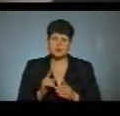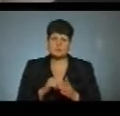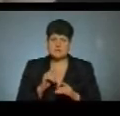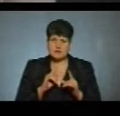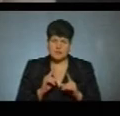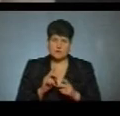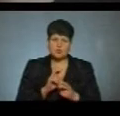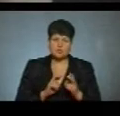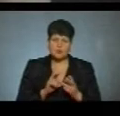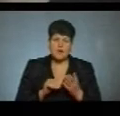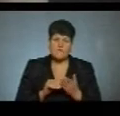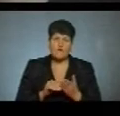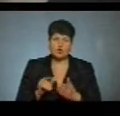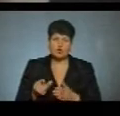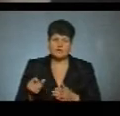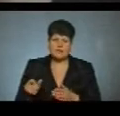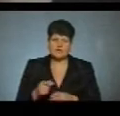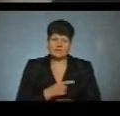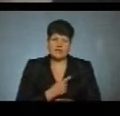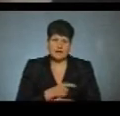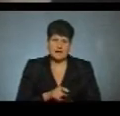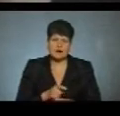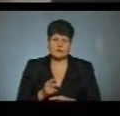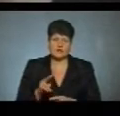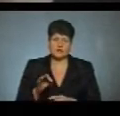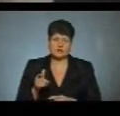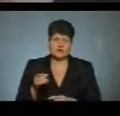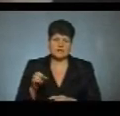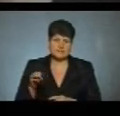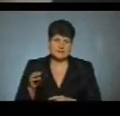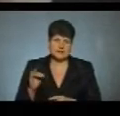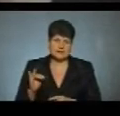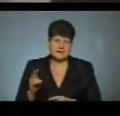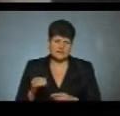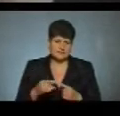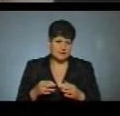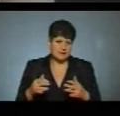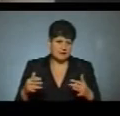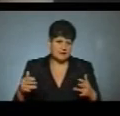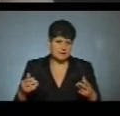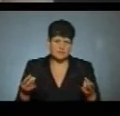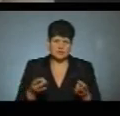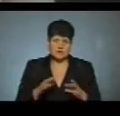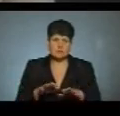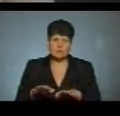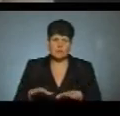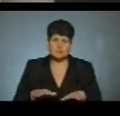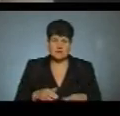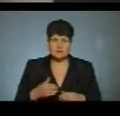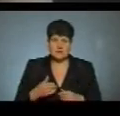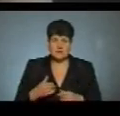рада шукає волонтерів в лікарні, на логістику, тобто на різні такі потрібні посади. От